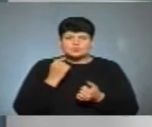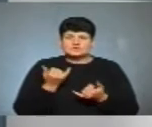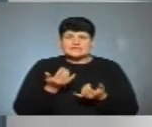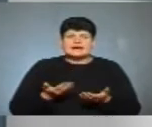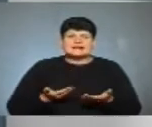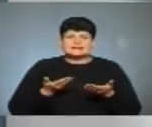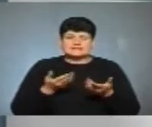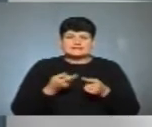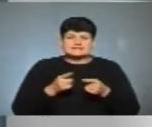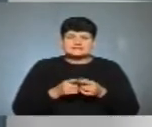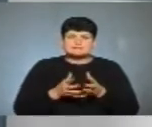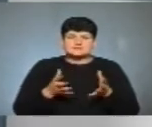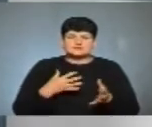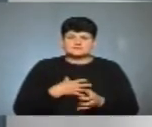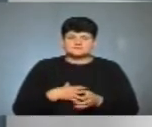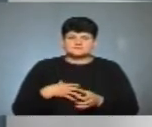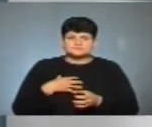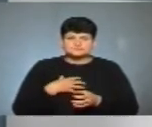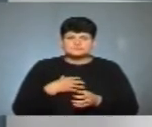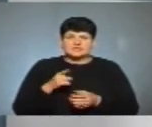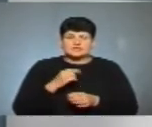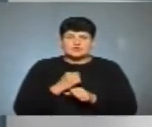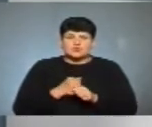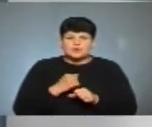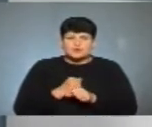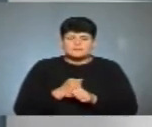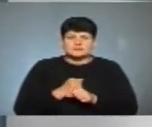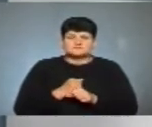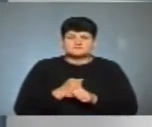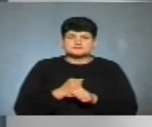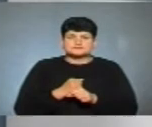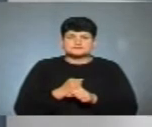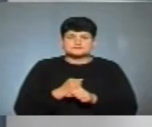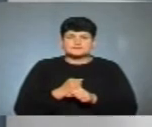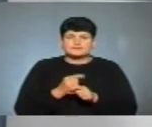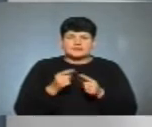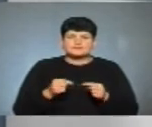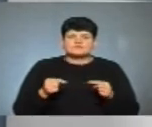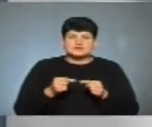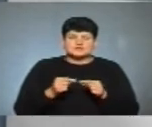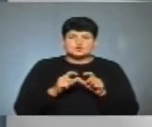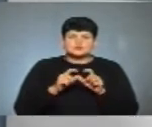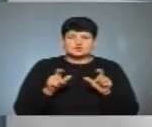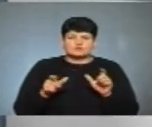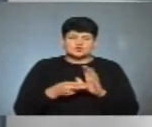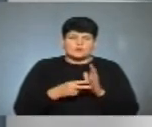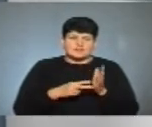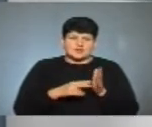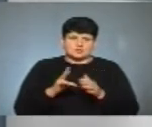це більш актуально, і роблять таке визначення установочне поставочного